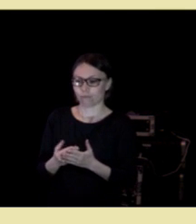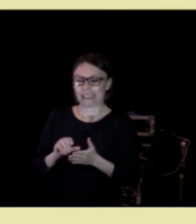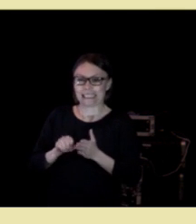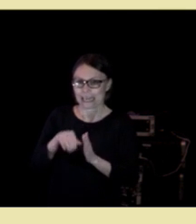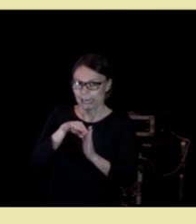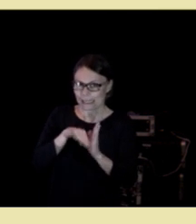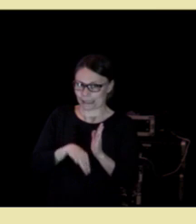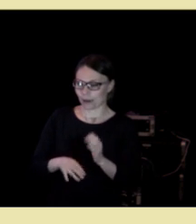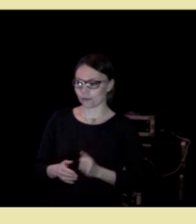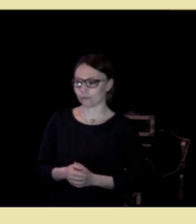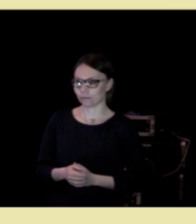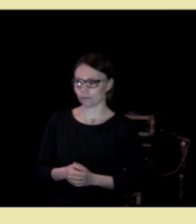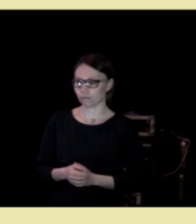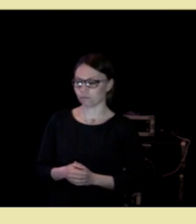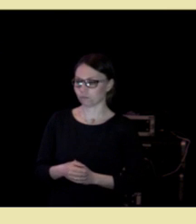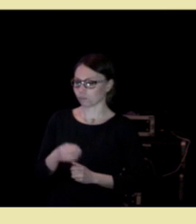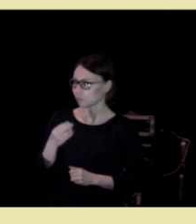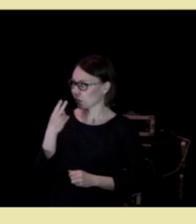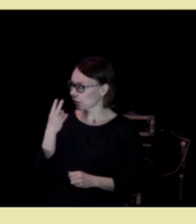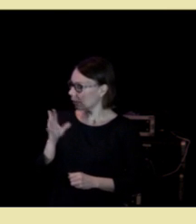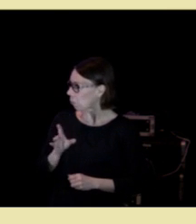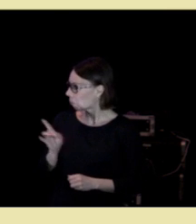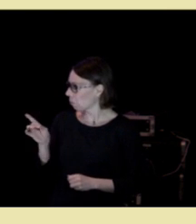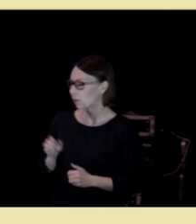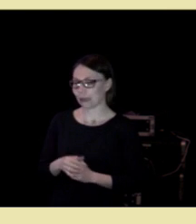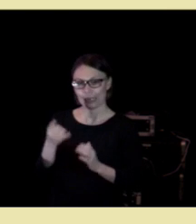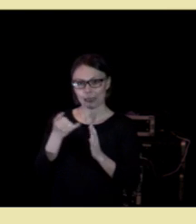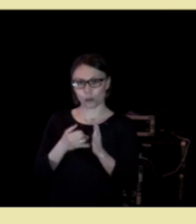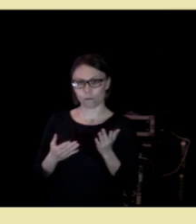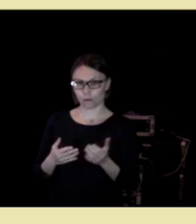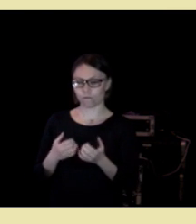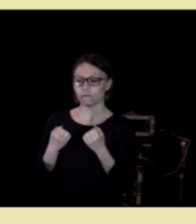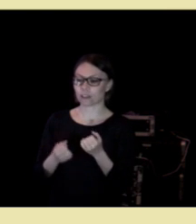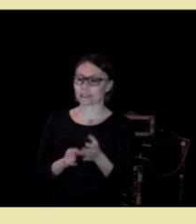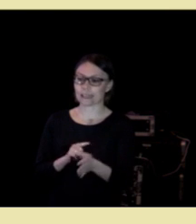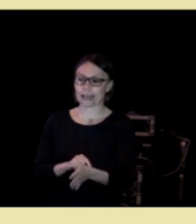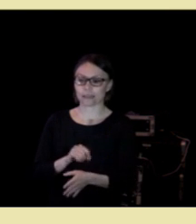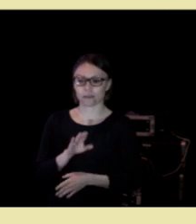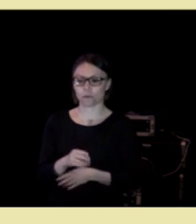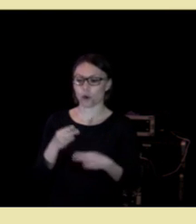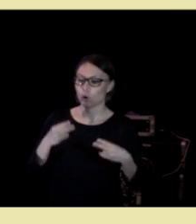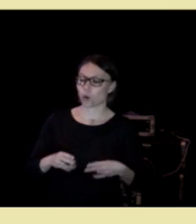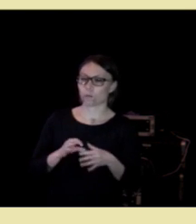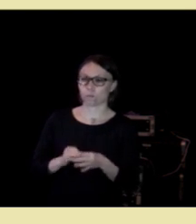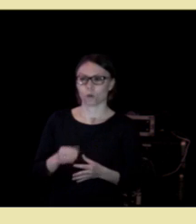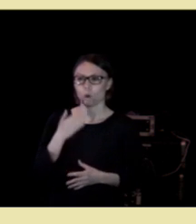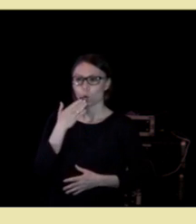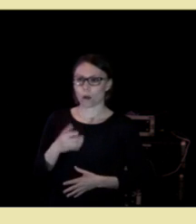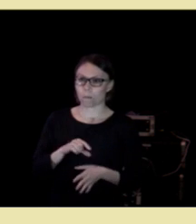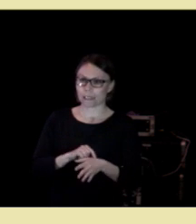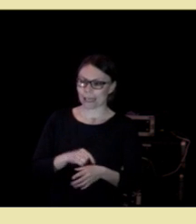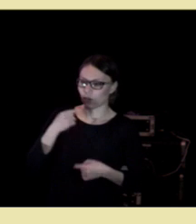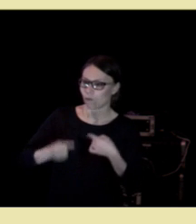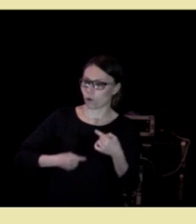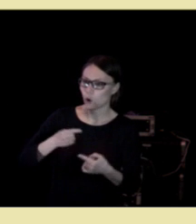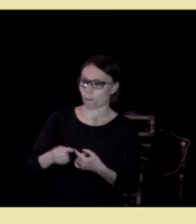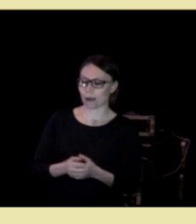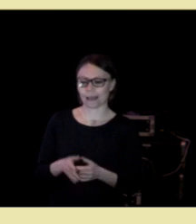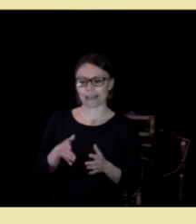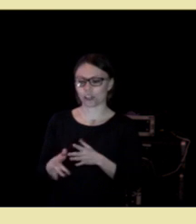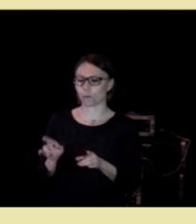så ser dere den her. Den inneholder fastlegens rolle I det gode pasientforløpet. Og den har vært gjennom den